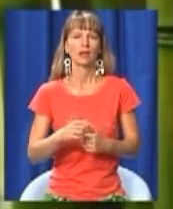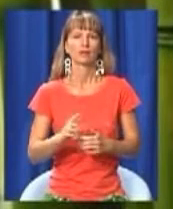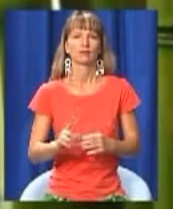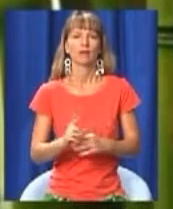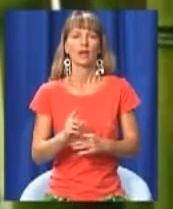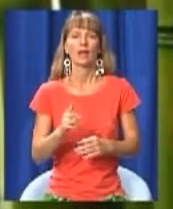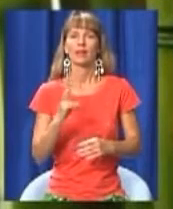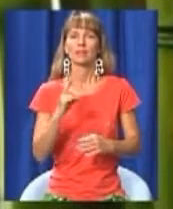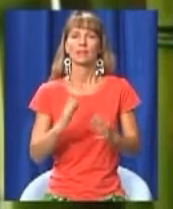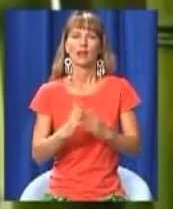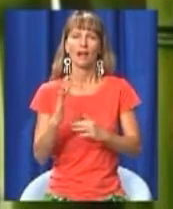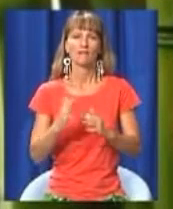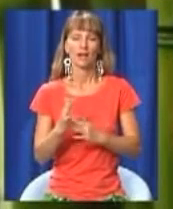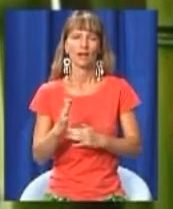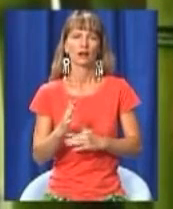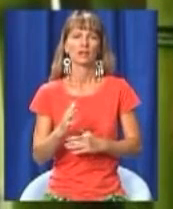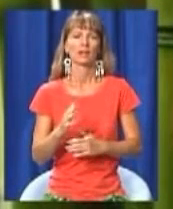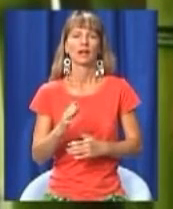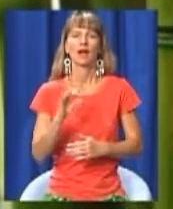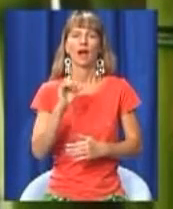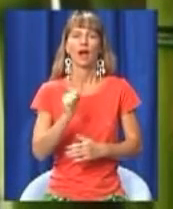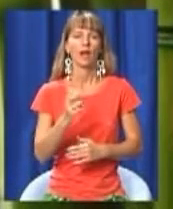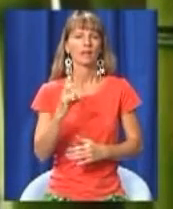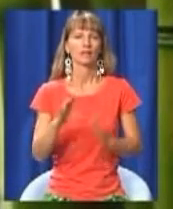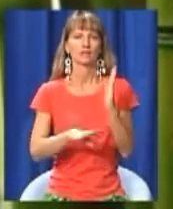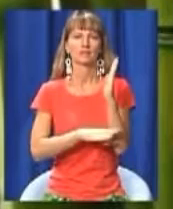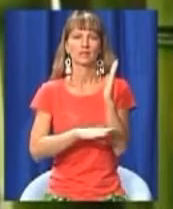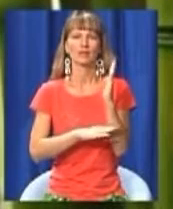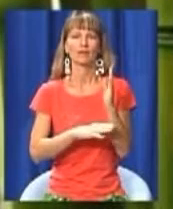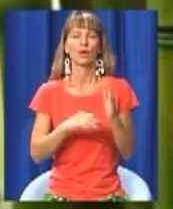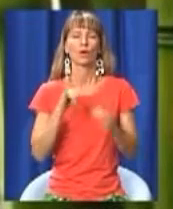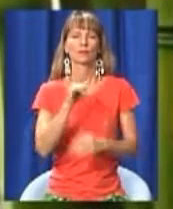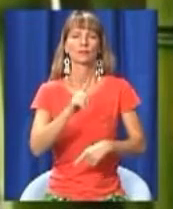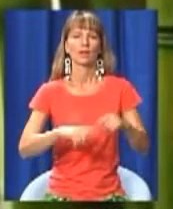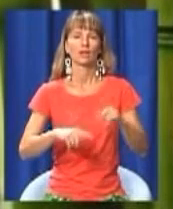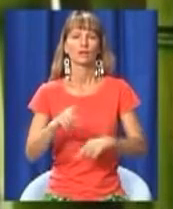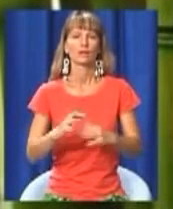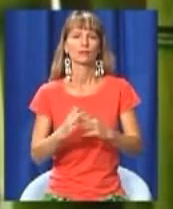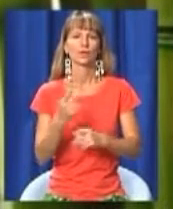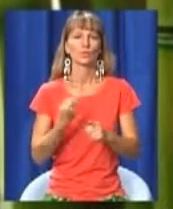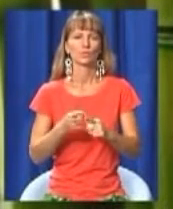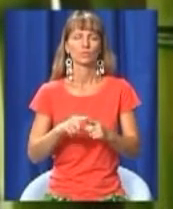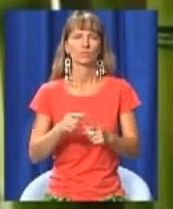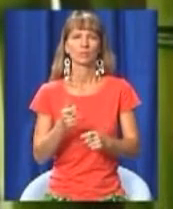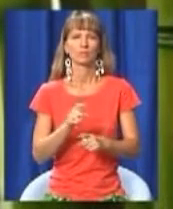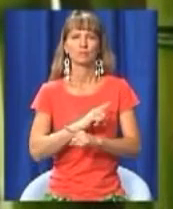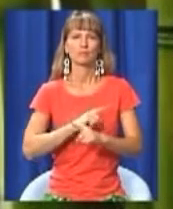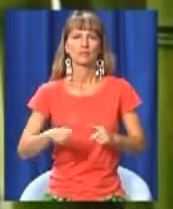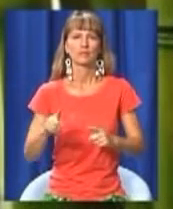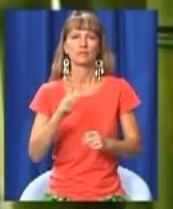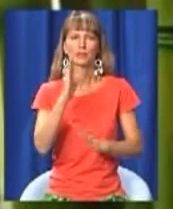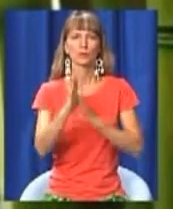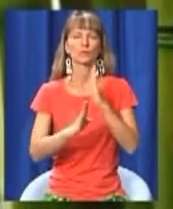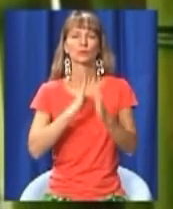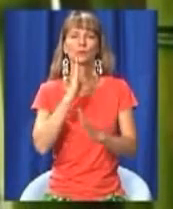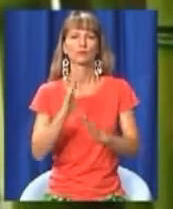трава. Так-так, саме трава, а не дерево. У себе на батьківщині вона росте дуже швидко. За добу її